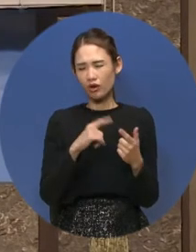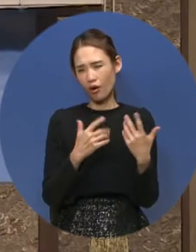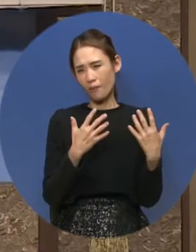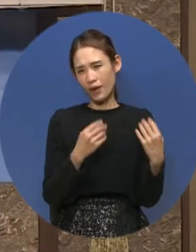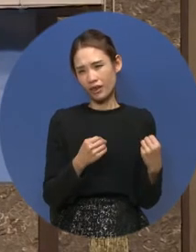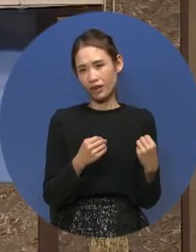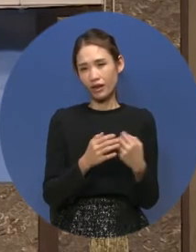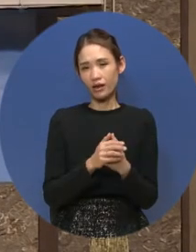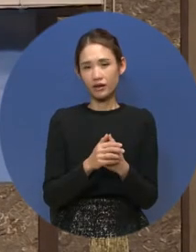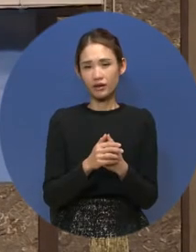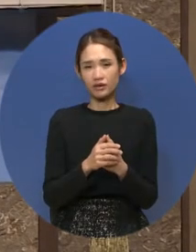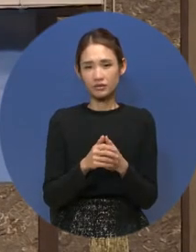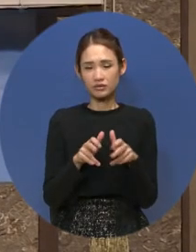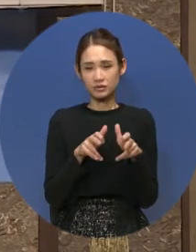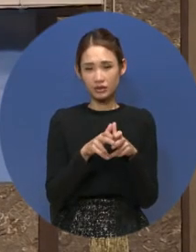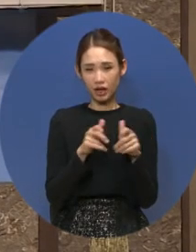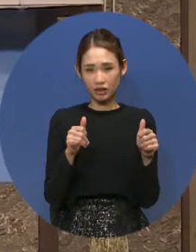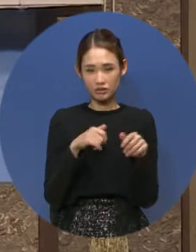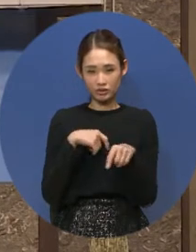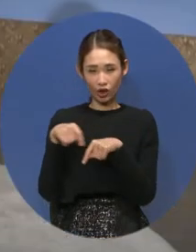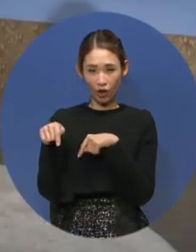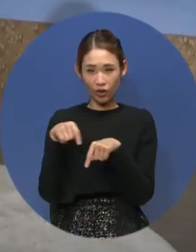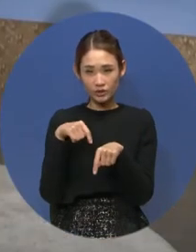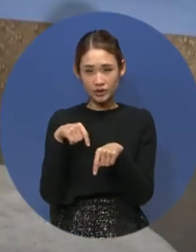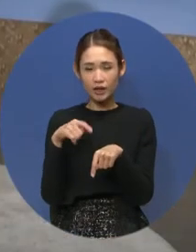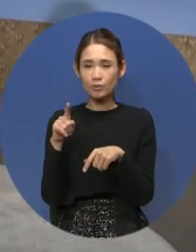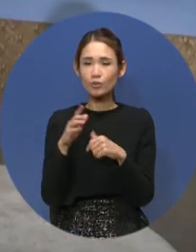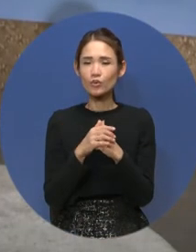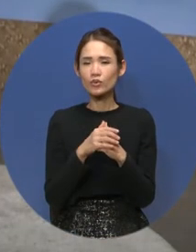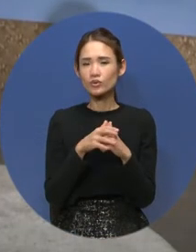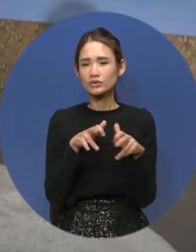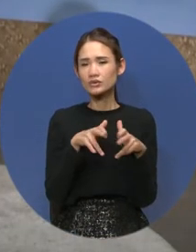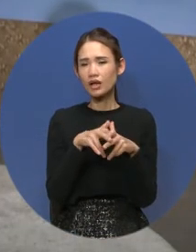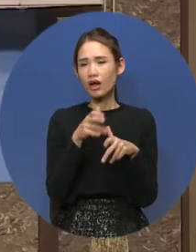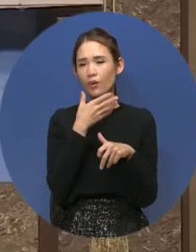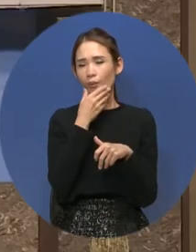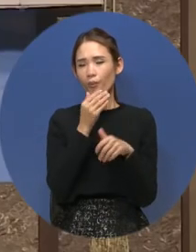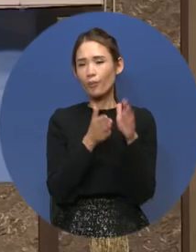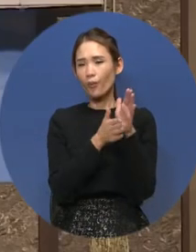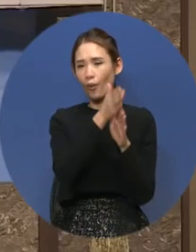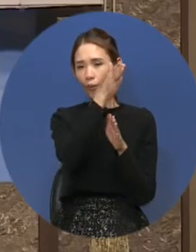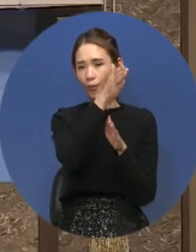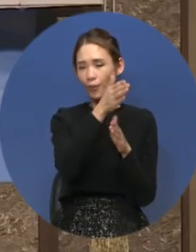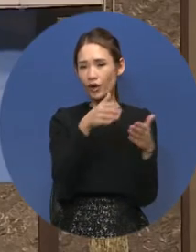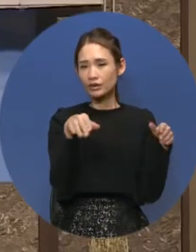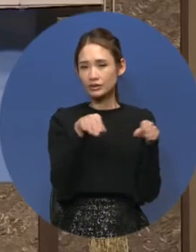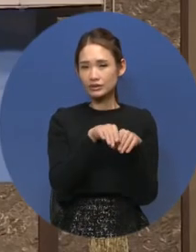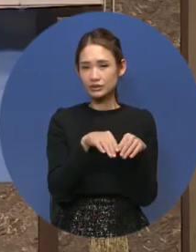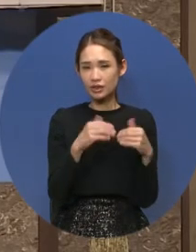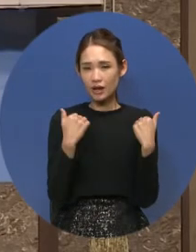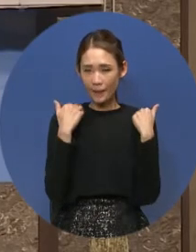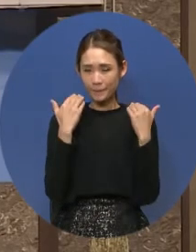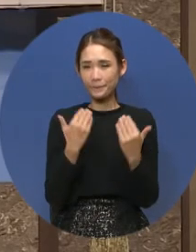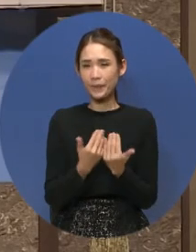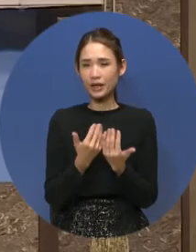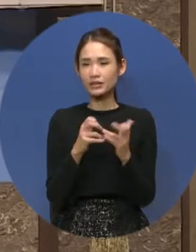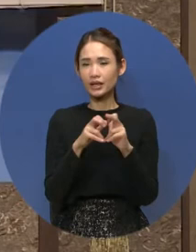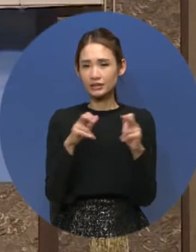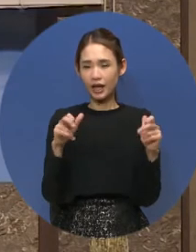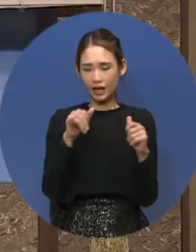특히 이제 장애인 그 정책 같은 경우는 네. 특히 이제 저희 구에는 발달 장애 평생 교육